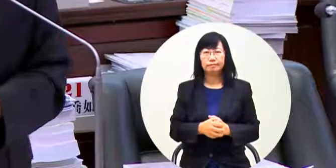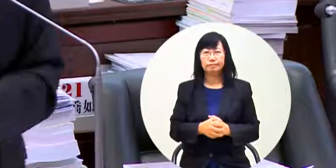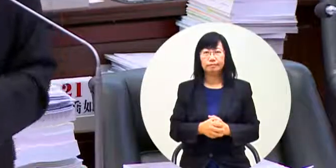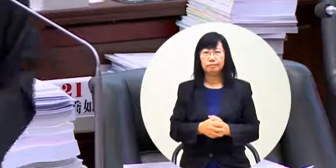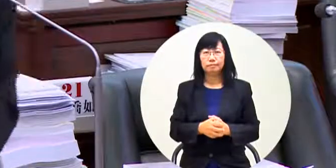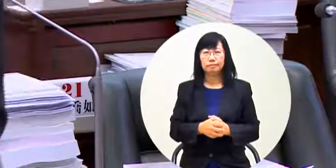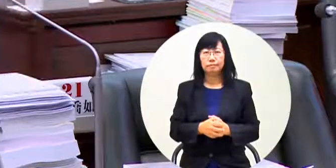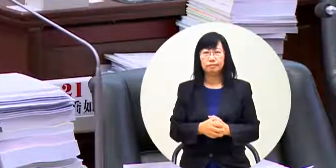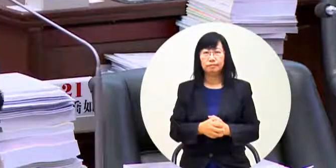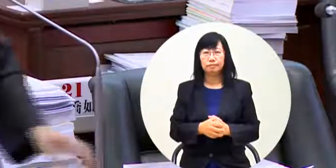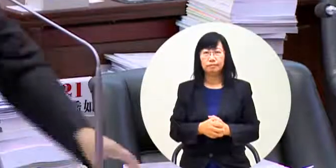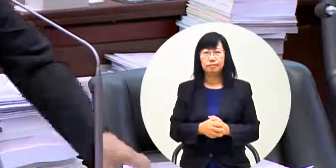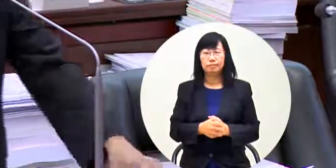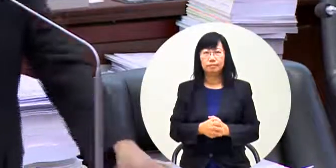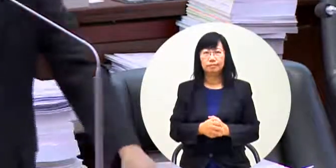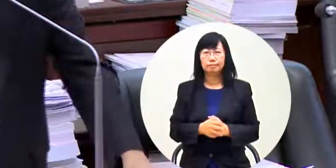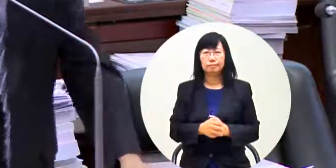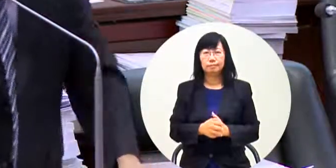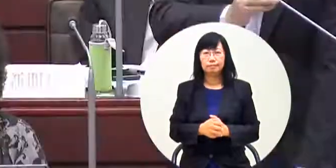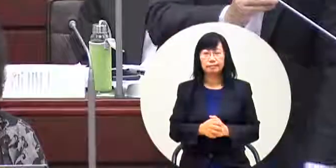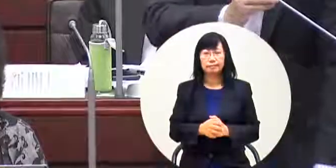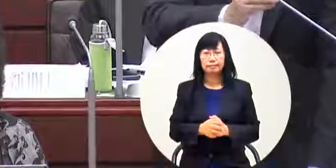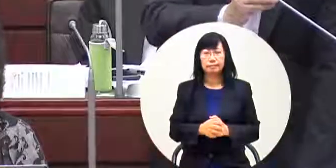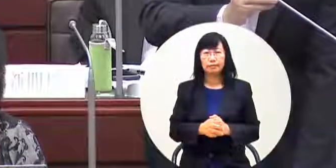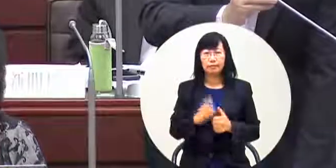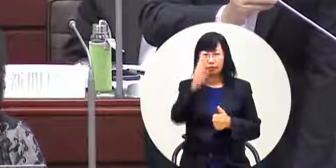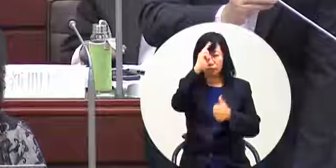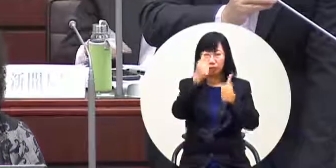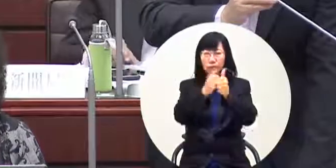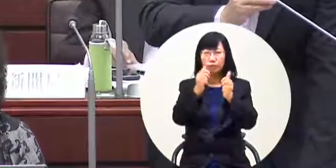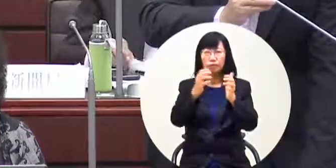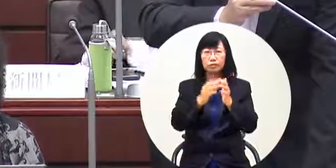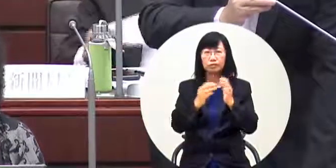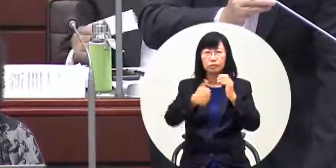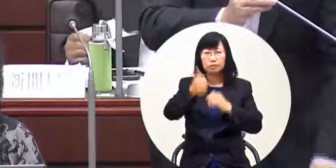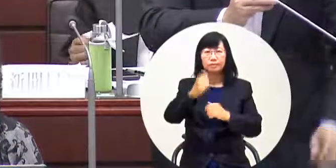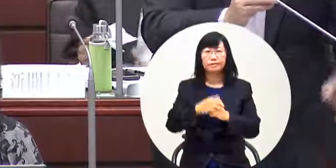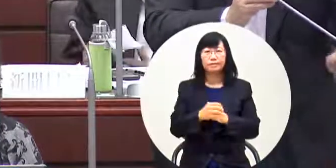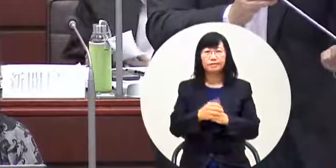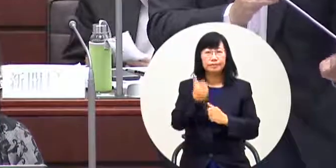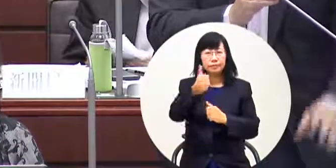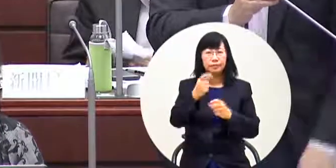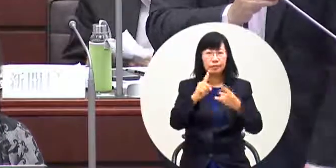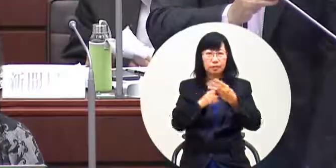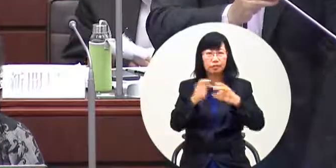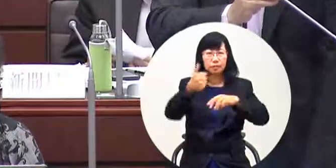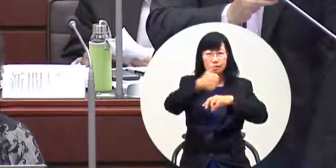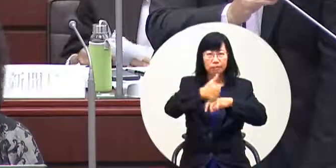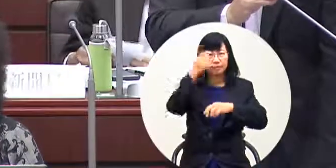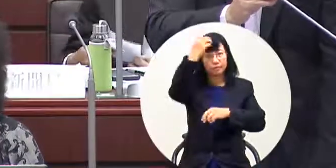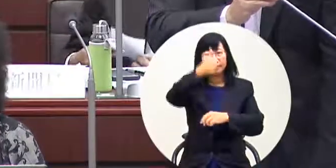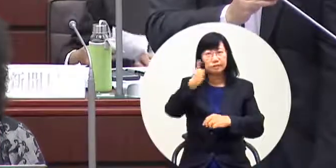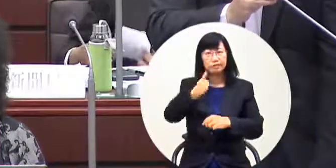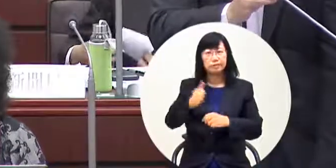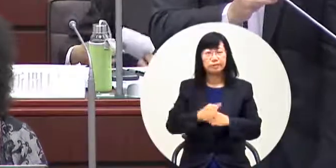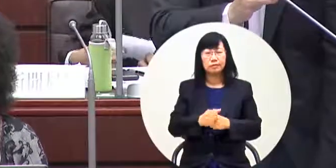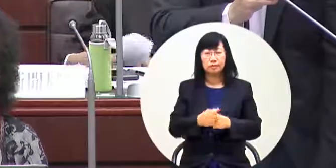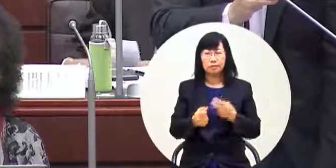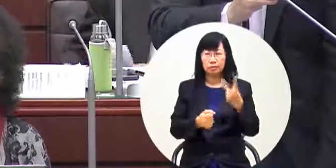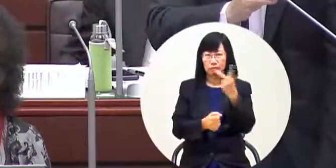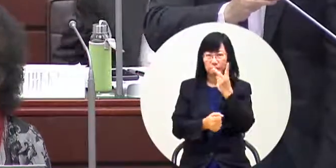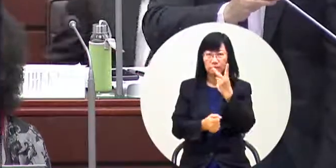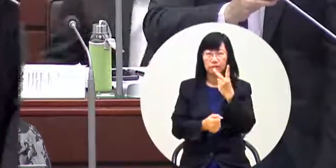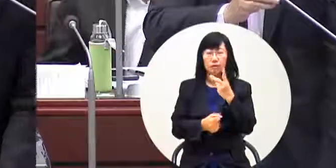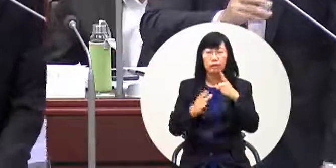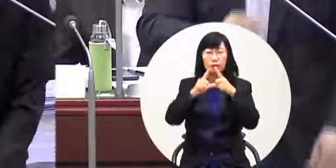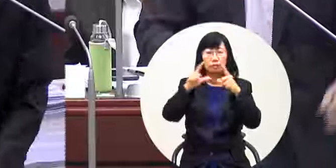徐副市长请到。 好，谢谢主席，谢谢郑议员。我大概这个做两点比较大的方向的这一个建